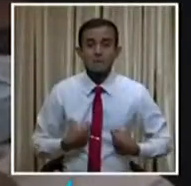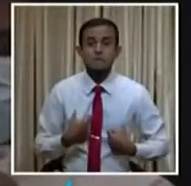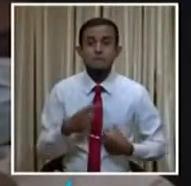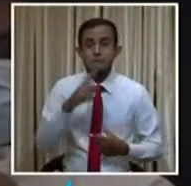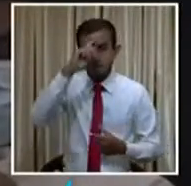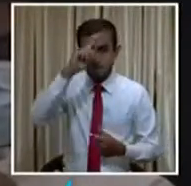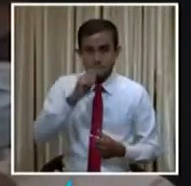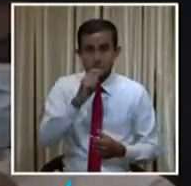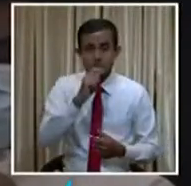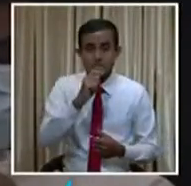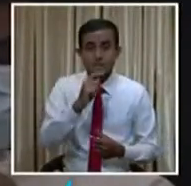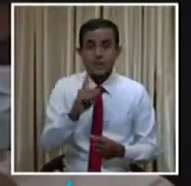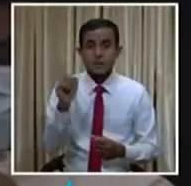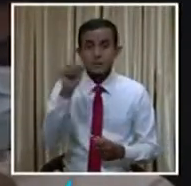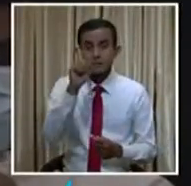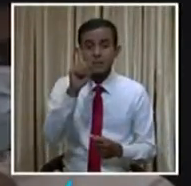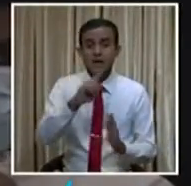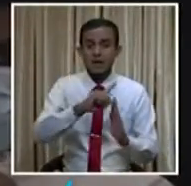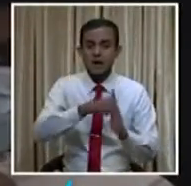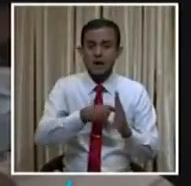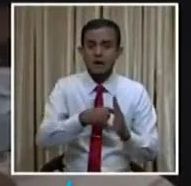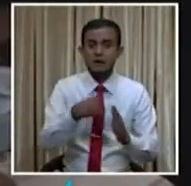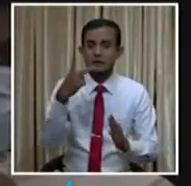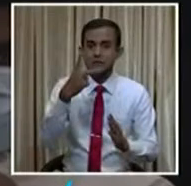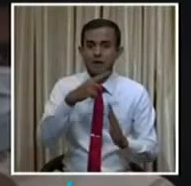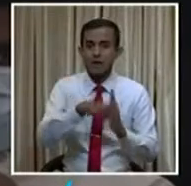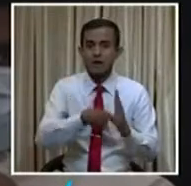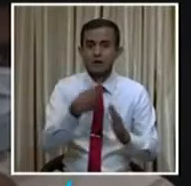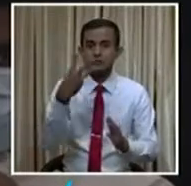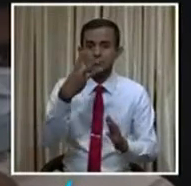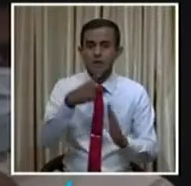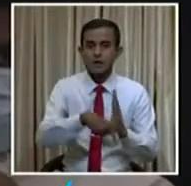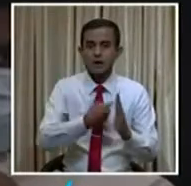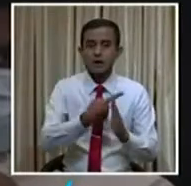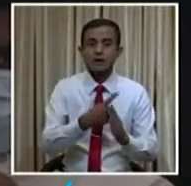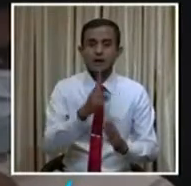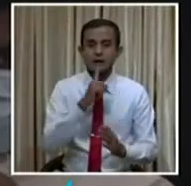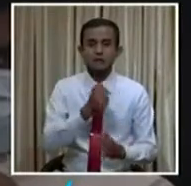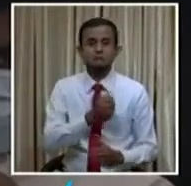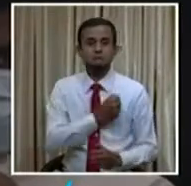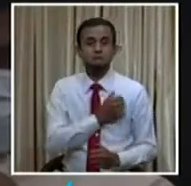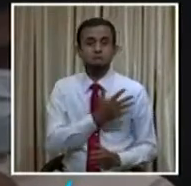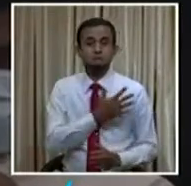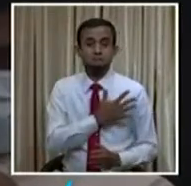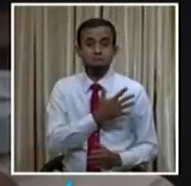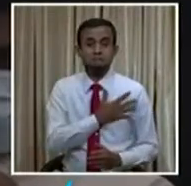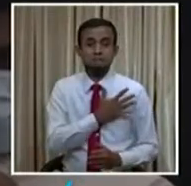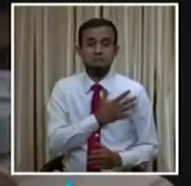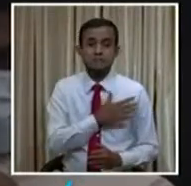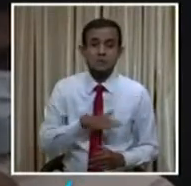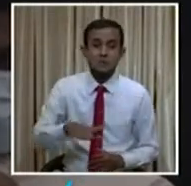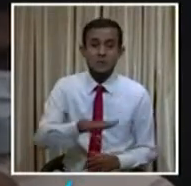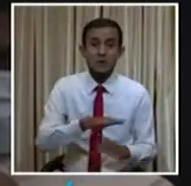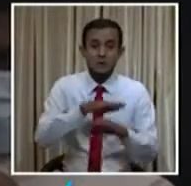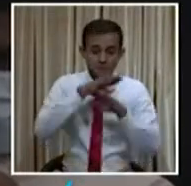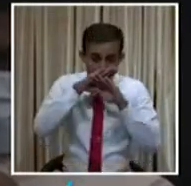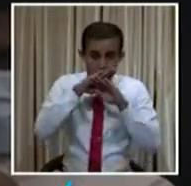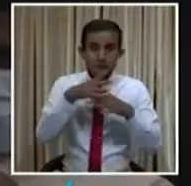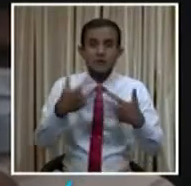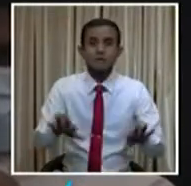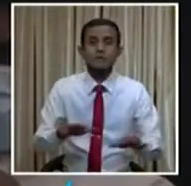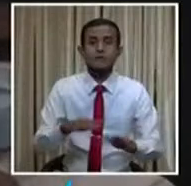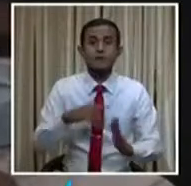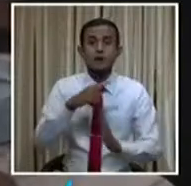මැතිතුමා පළමුවත් රට දෙවනුවත් රට තුන්වෙනුවත් රට කියලා පපුවට ගහලා මහ පොළොවේ ඉම්බා මේ